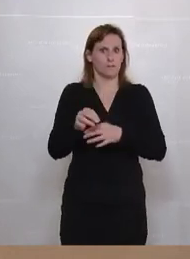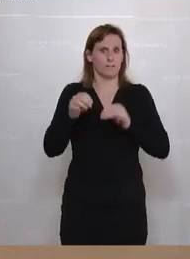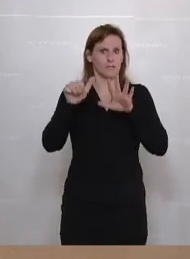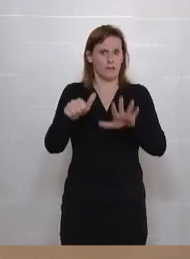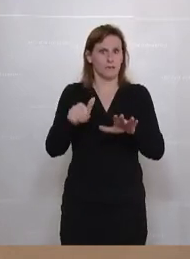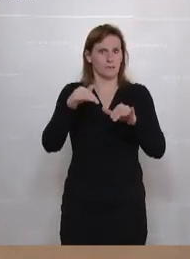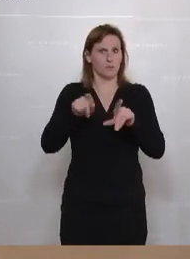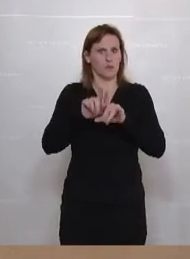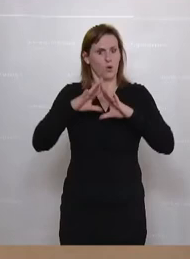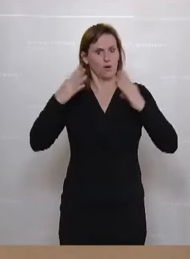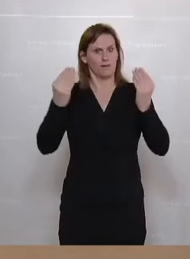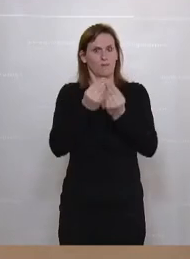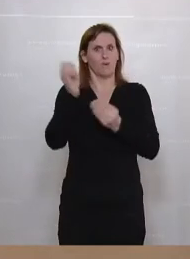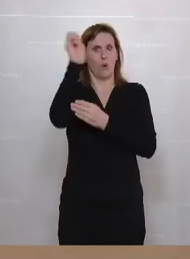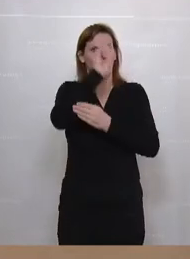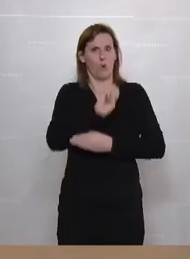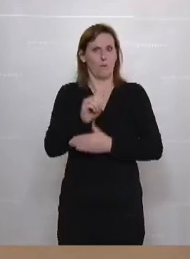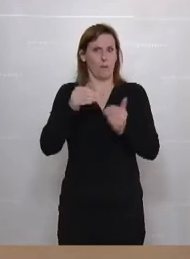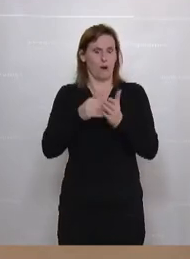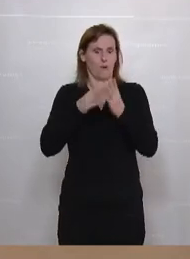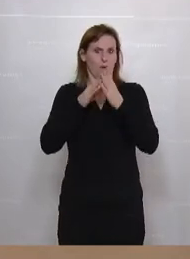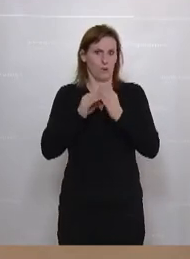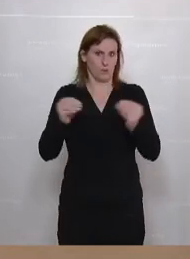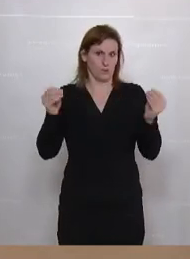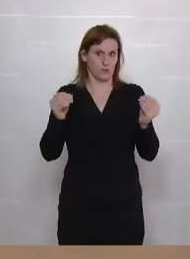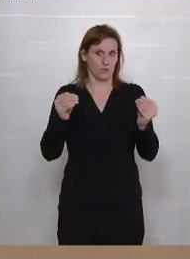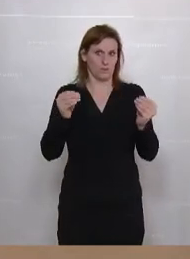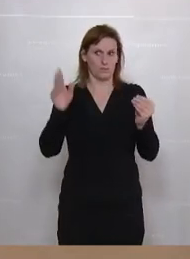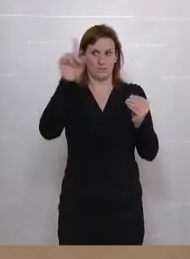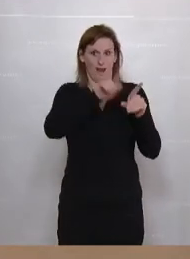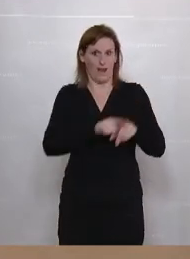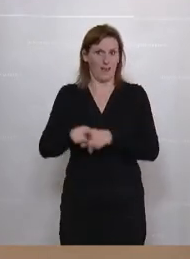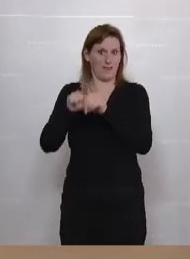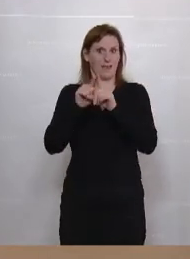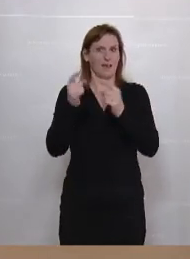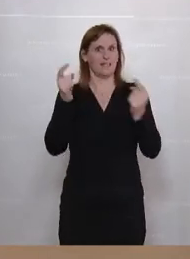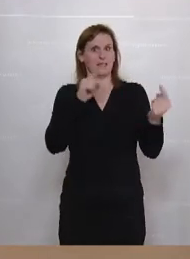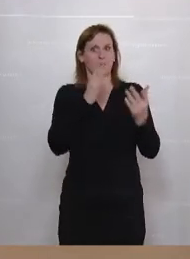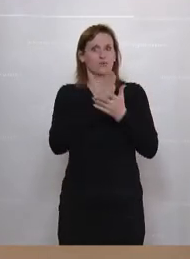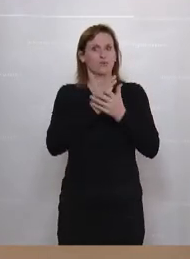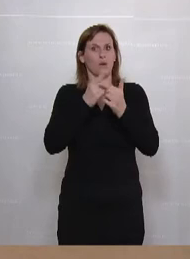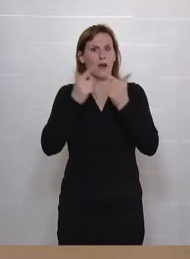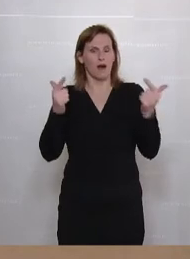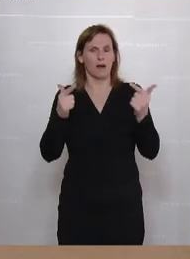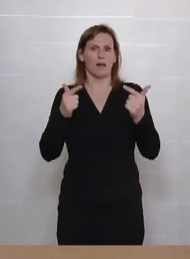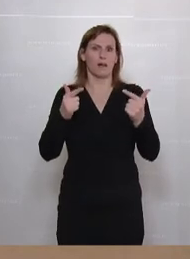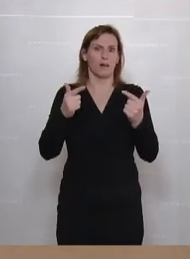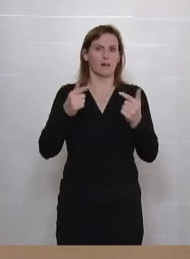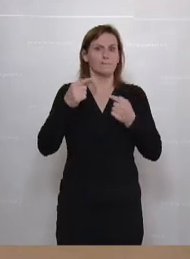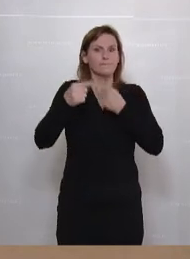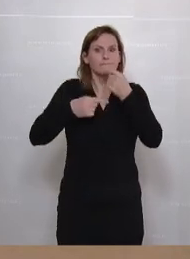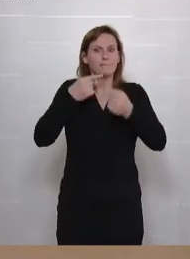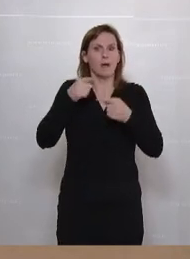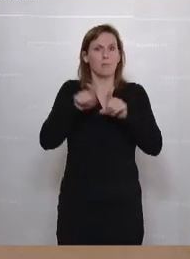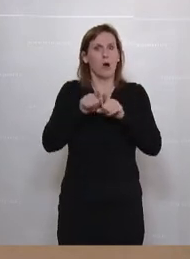eine gesamteuropäische Lösung brauchen. Und die Diskussion geht da schon lange dahin. Es hat aber auch Fortschritte gegeben.